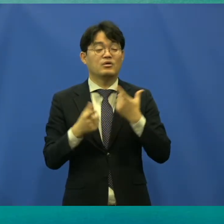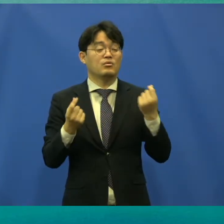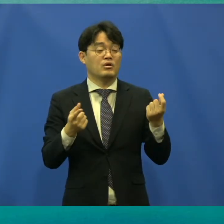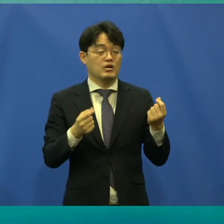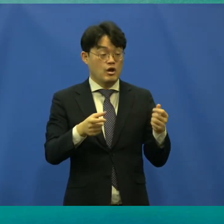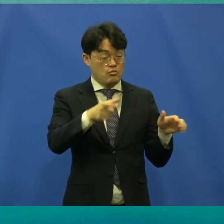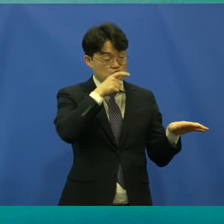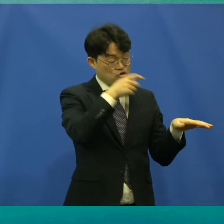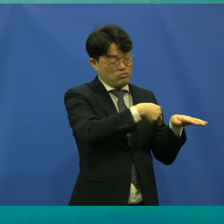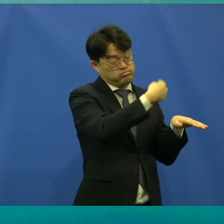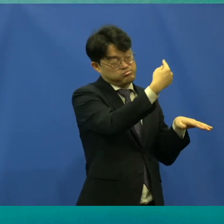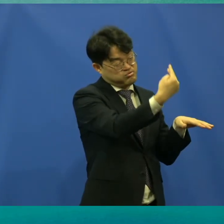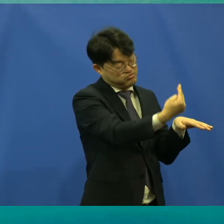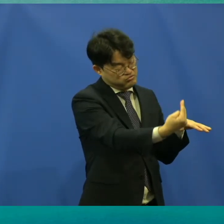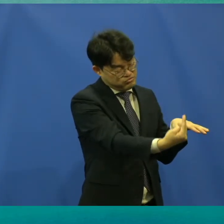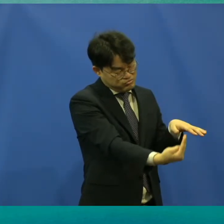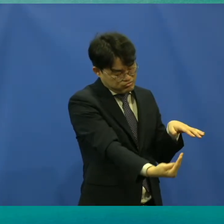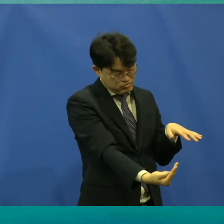그런데